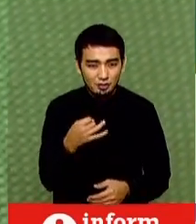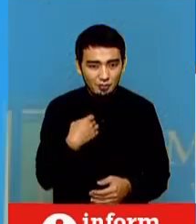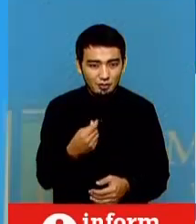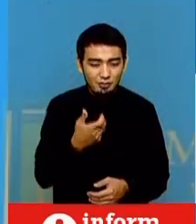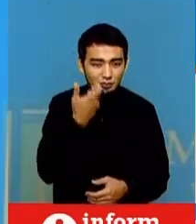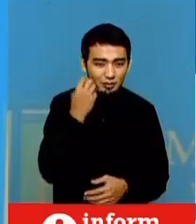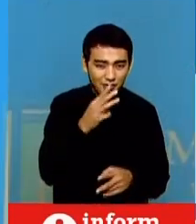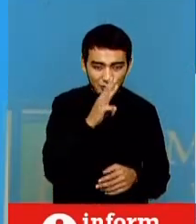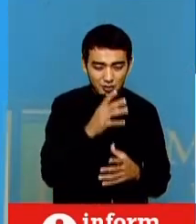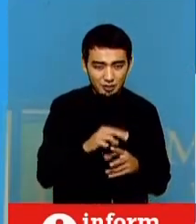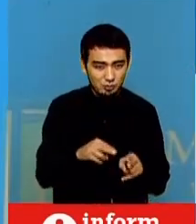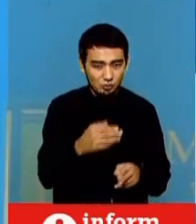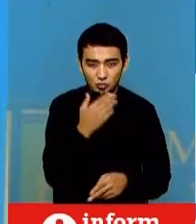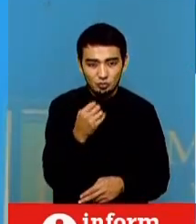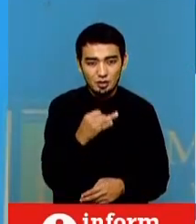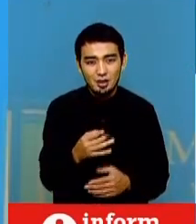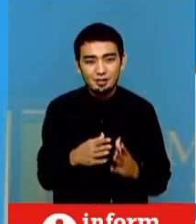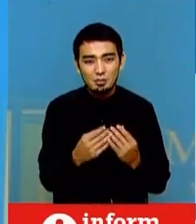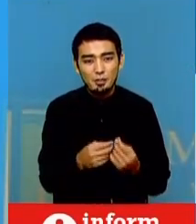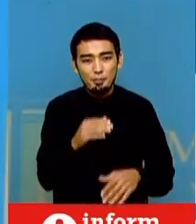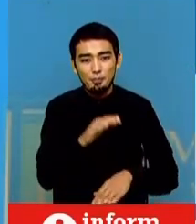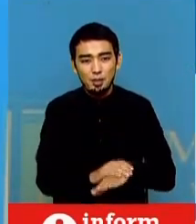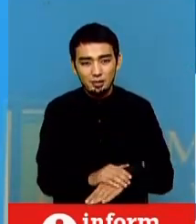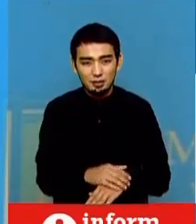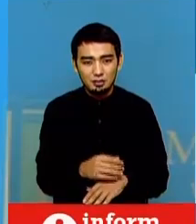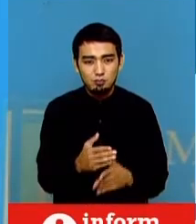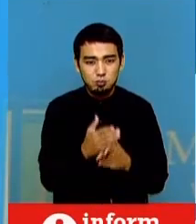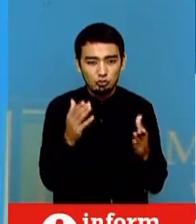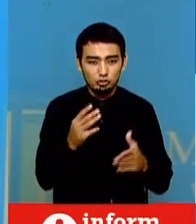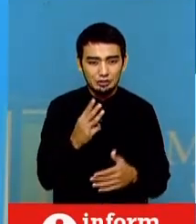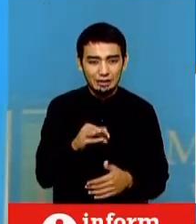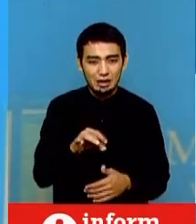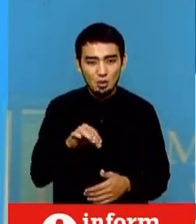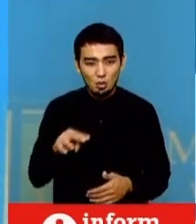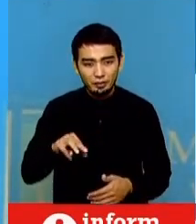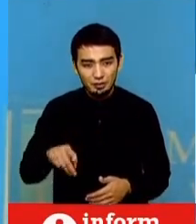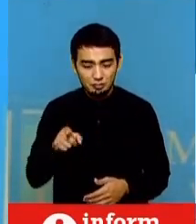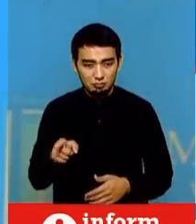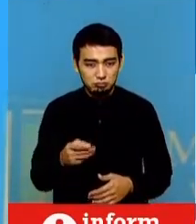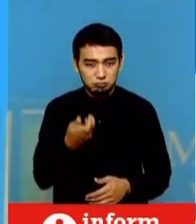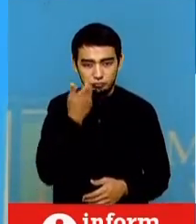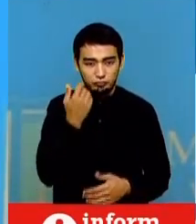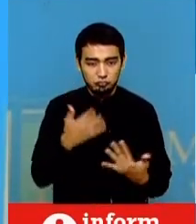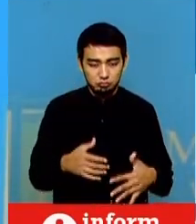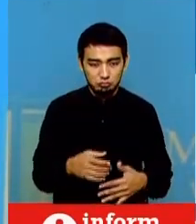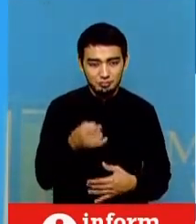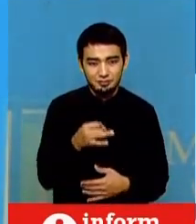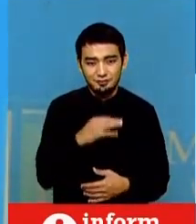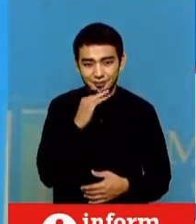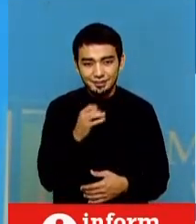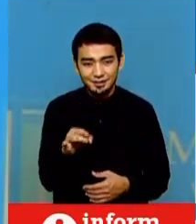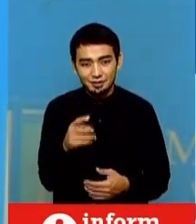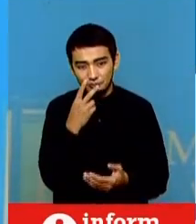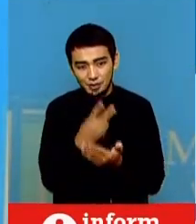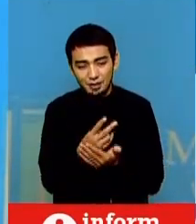аккумулировал уже у себя больше 3 триллионов тенге. И сейчас можно рассматривать вопрос, чтобы они